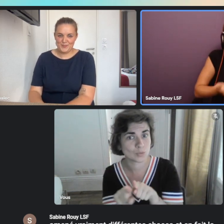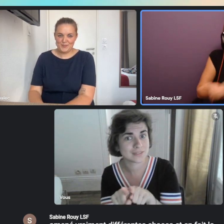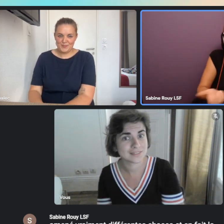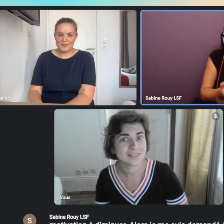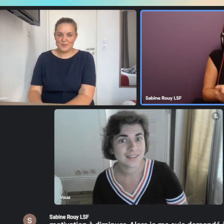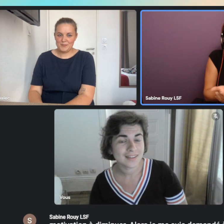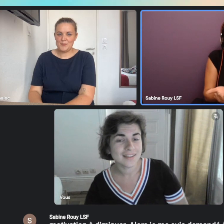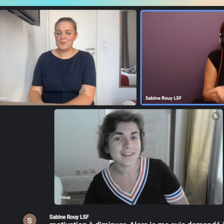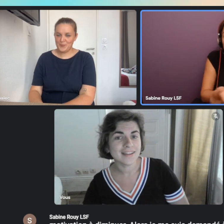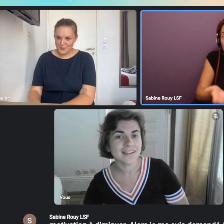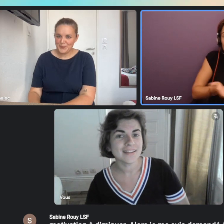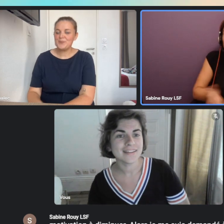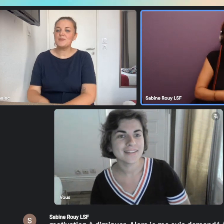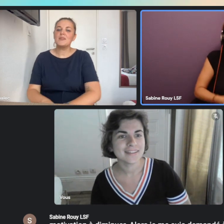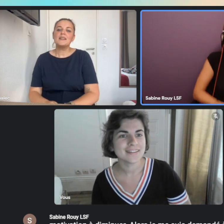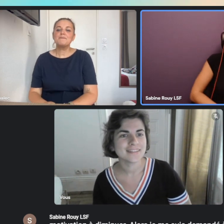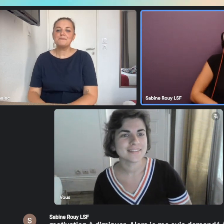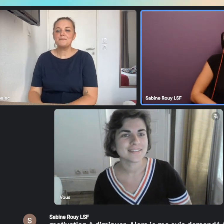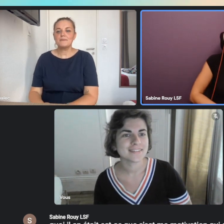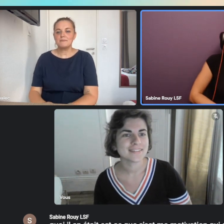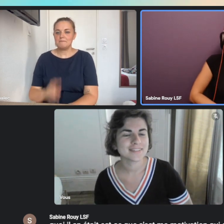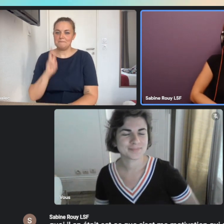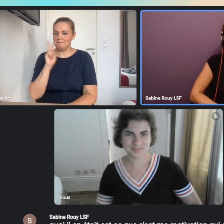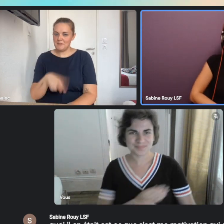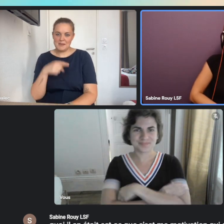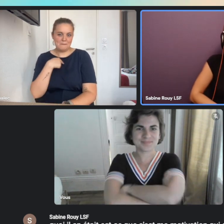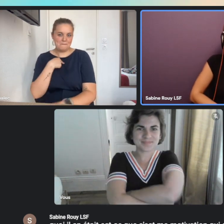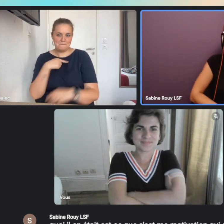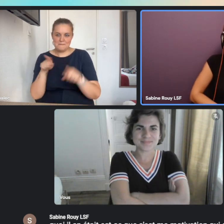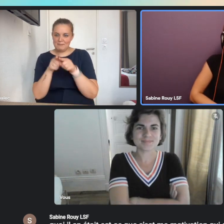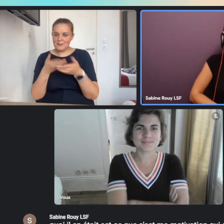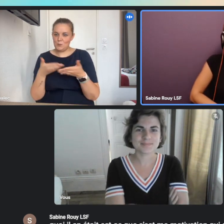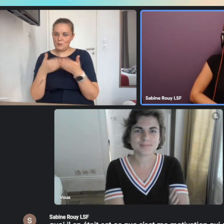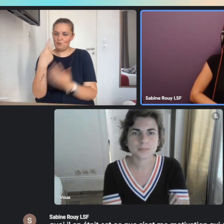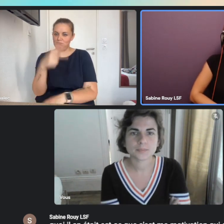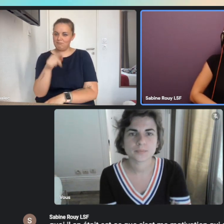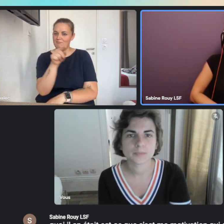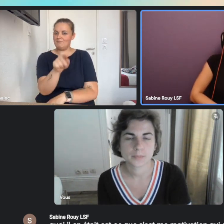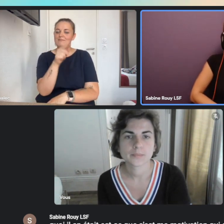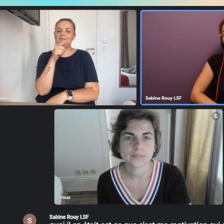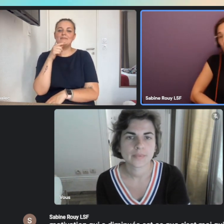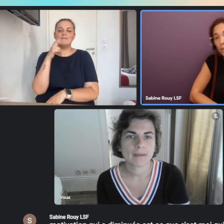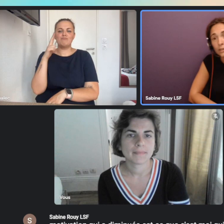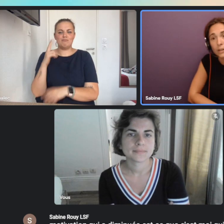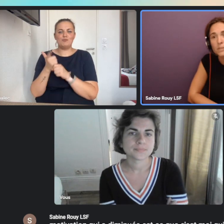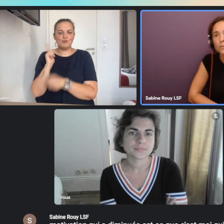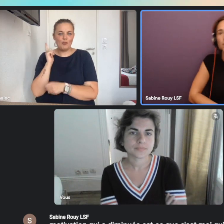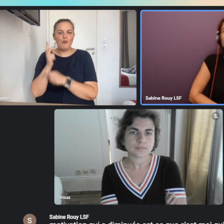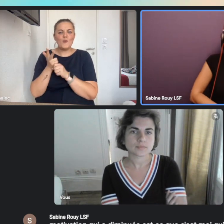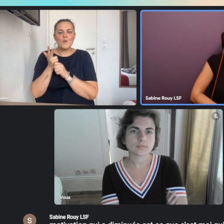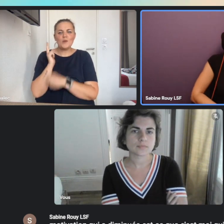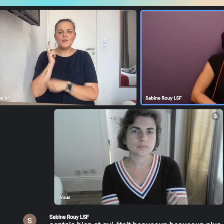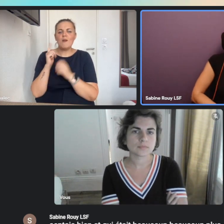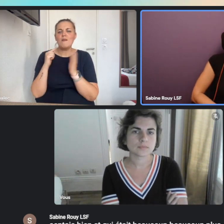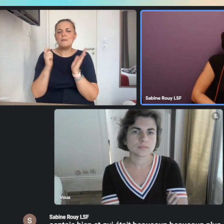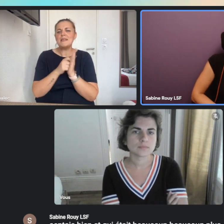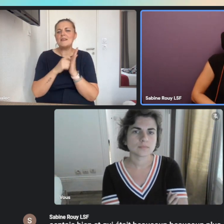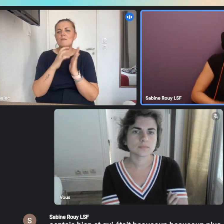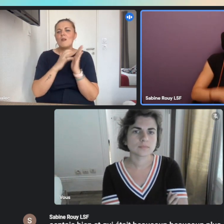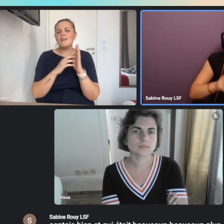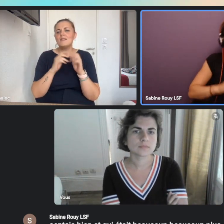laisser justement. Est-ce que donc toi, tu as commencé? Comment tu as commencé? Alors c'est vrai que j'étais un peu là dans la même situation que toi. J'ai commencé il